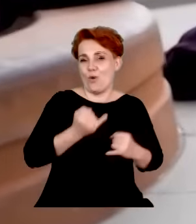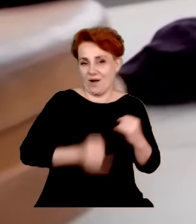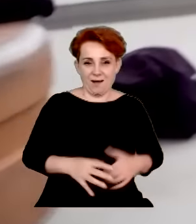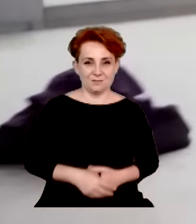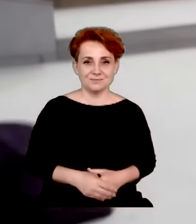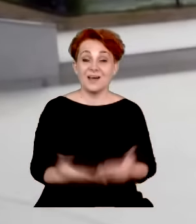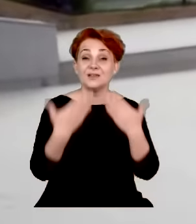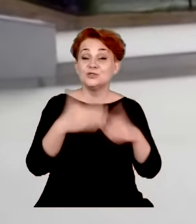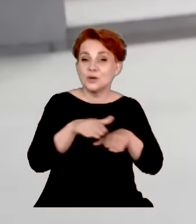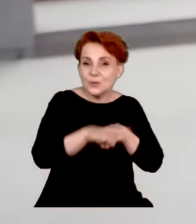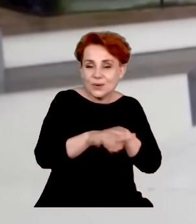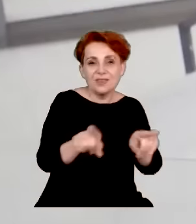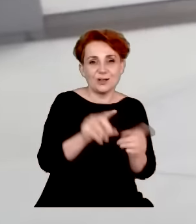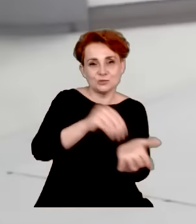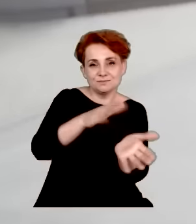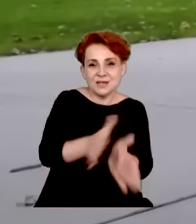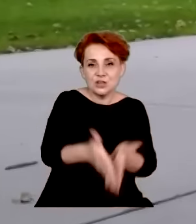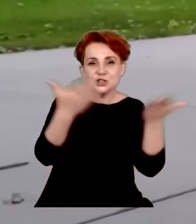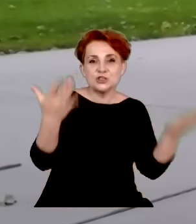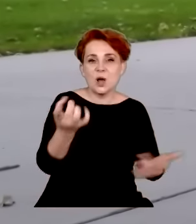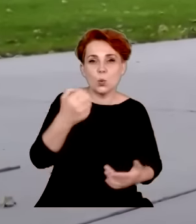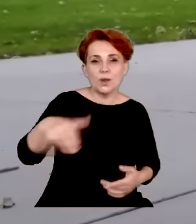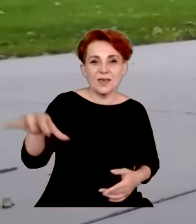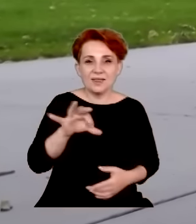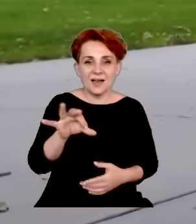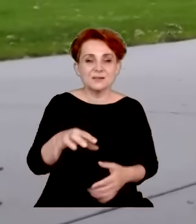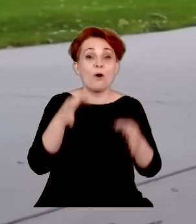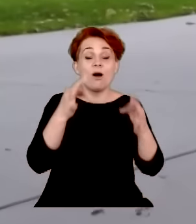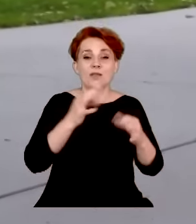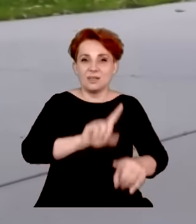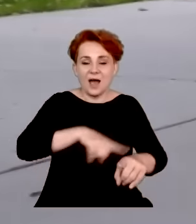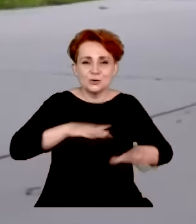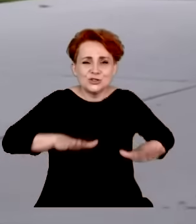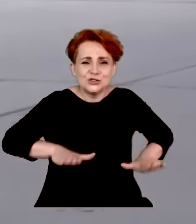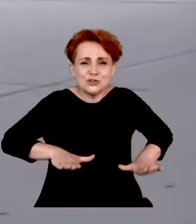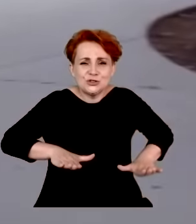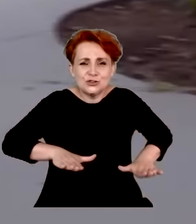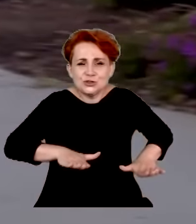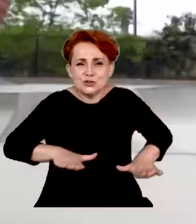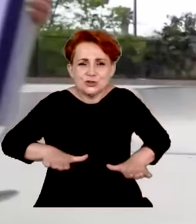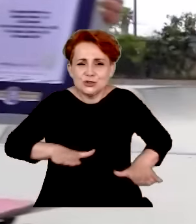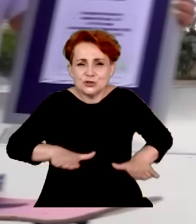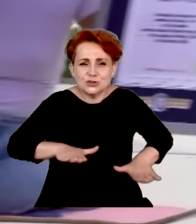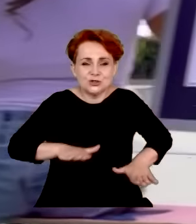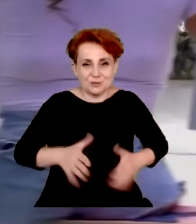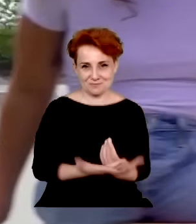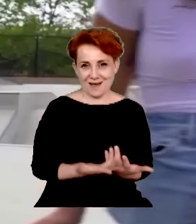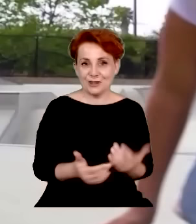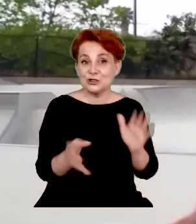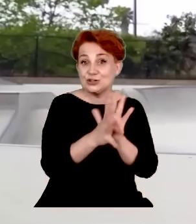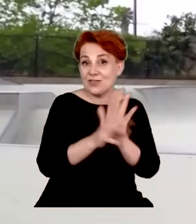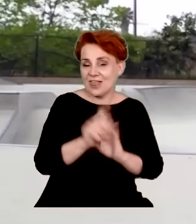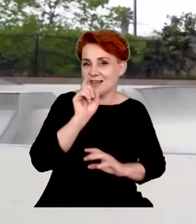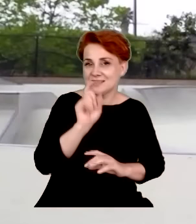będzie też w księdze rekordów Guinnessa, bo właśnie została kobietą, która najdłużej utrzymała się na rękach na desce do jazdy. 19 sekund i